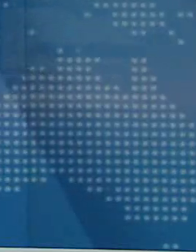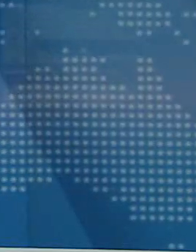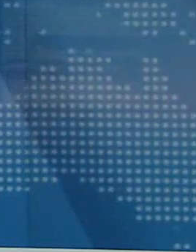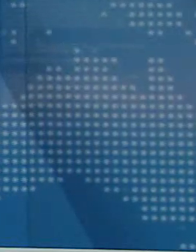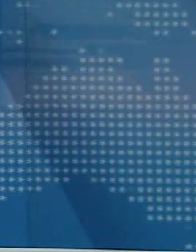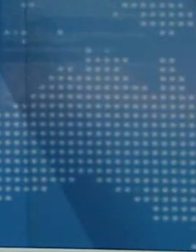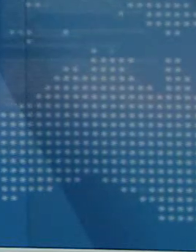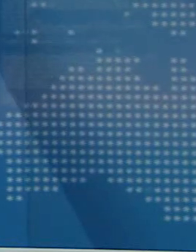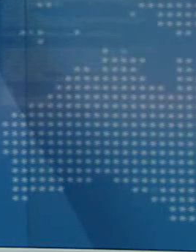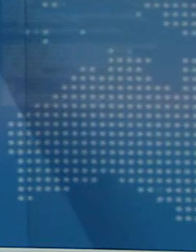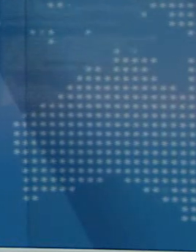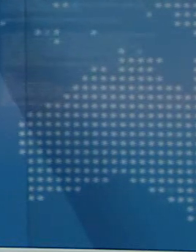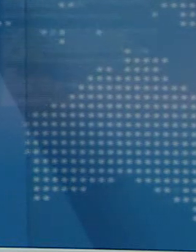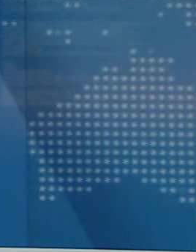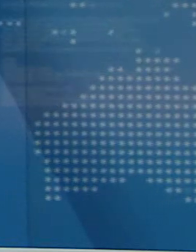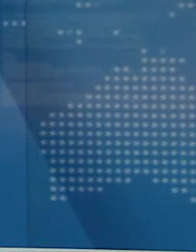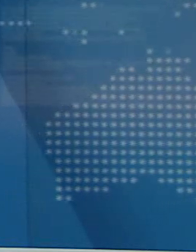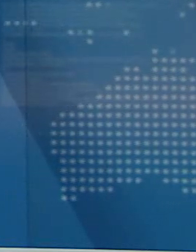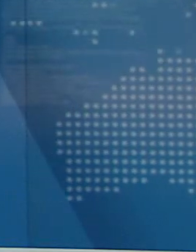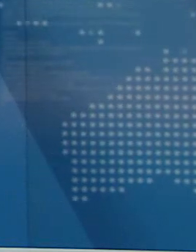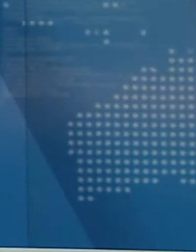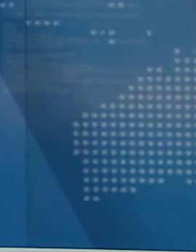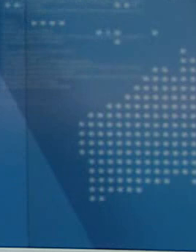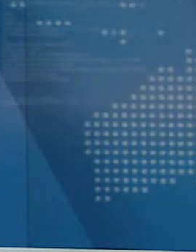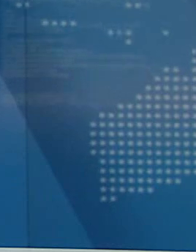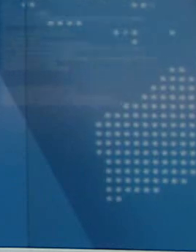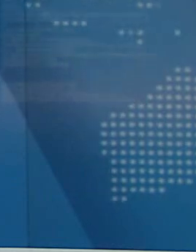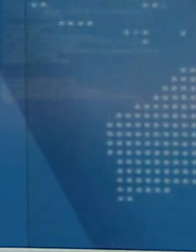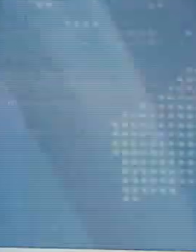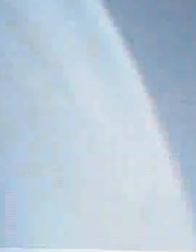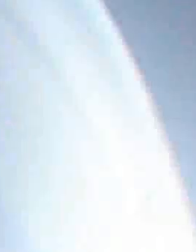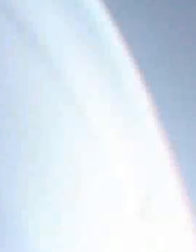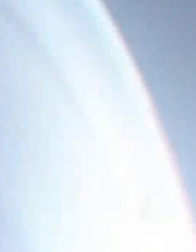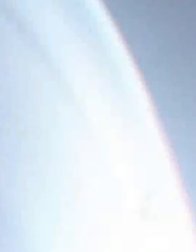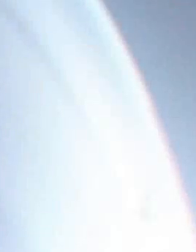mbc 930 뉴스를 마칩니다 시청해주신 여러분 고맙습니다